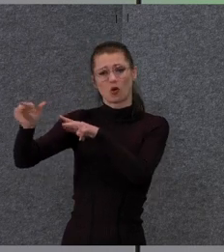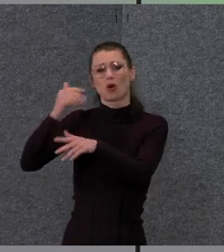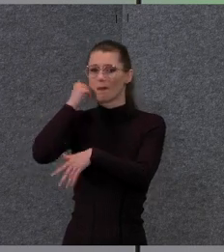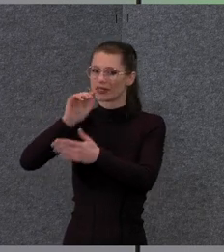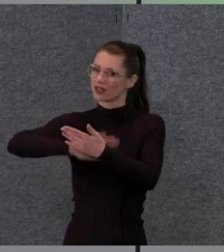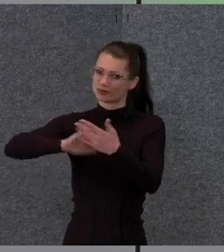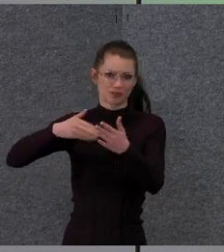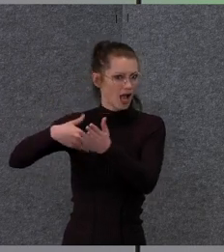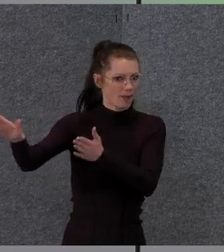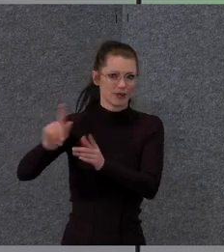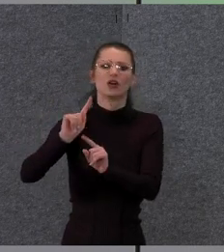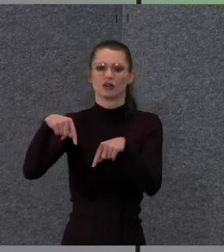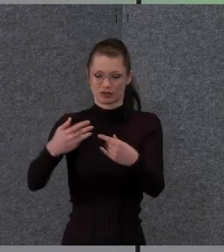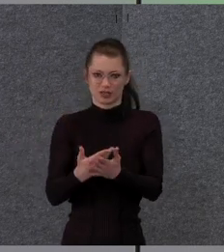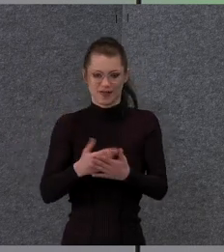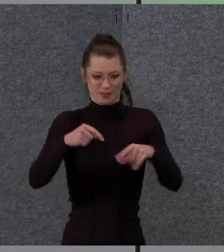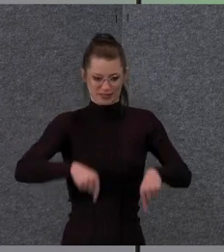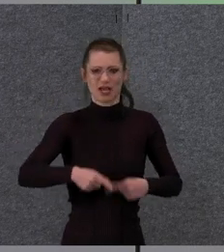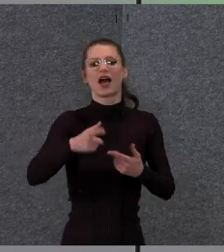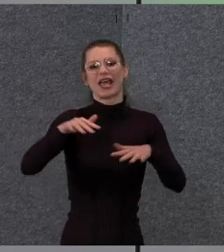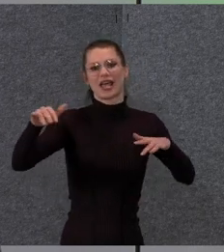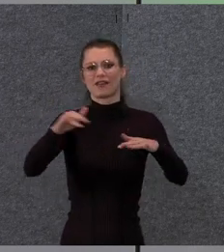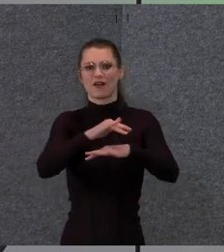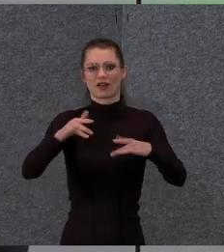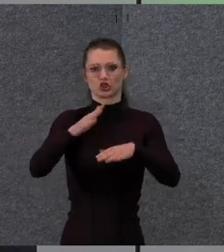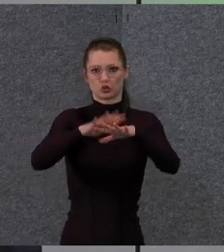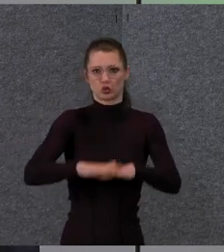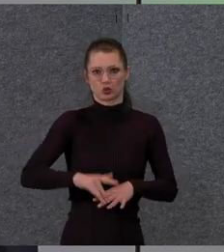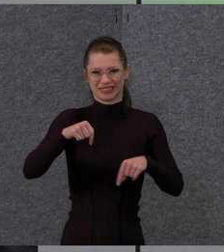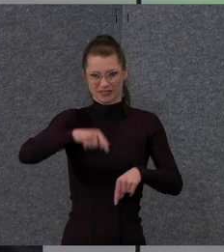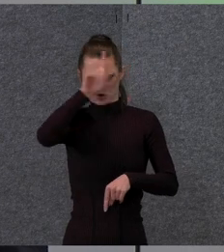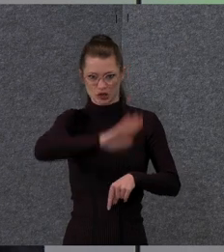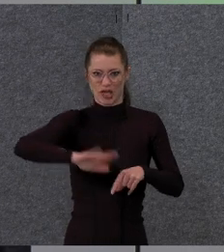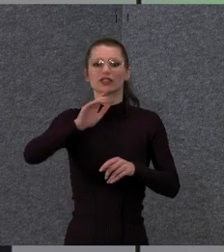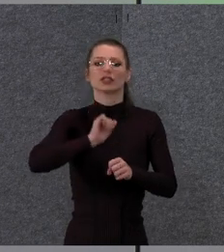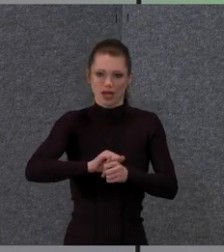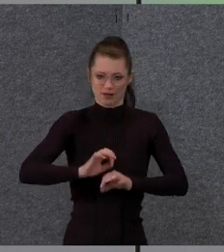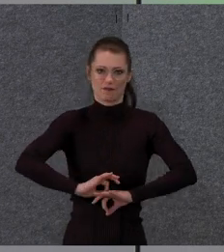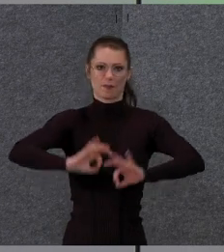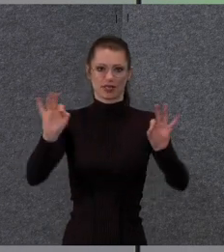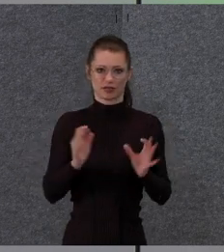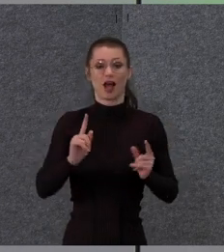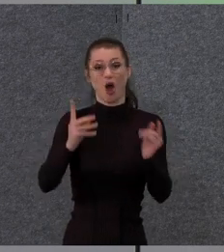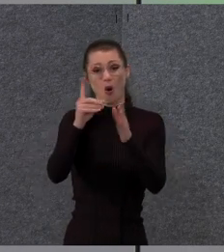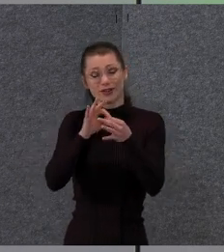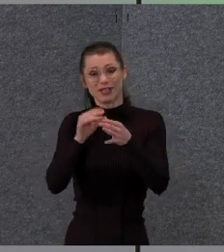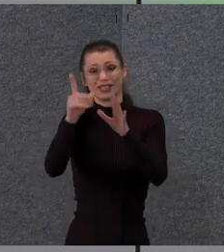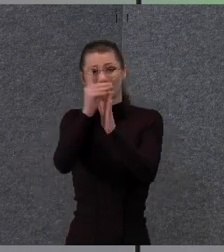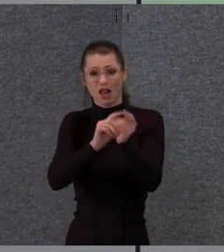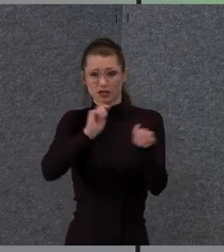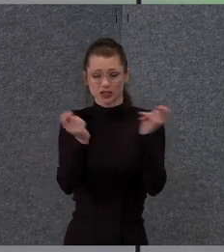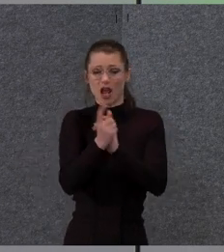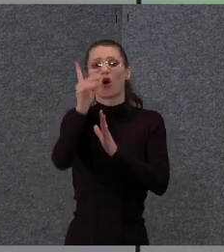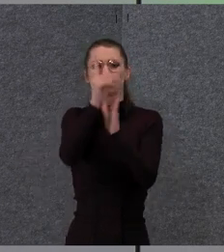uns um den Ausbau der Infrastrukturen in diesem Land kümmern können. Ein wichtiger Punkt im Zusammenhang mit Digitalisierung ist aber auch